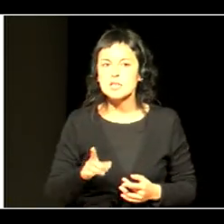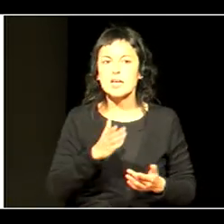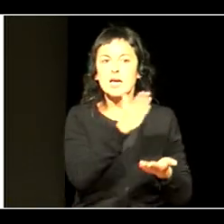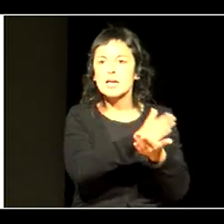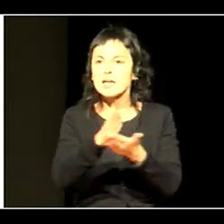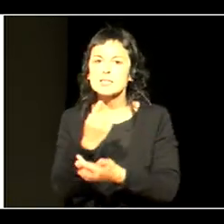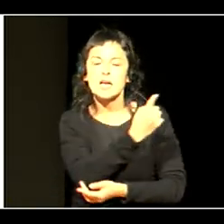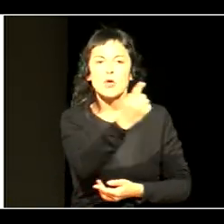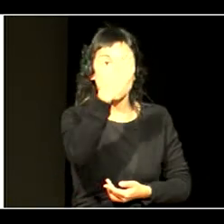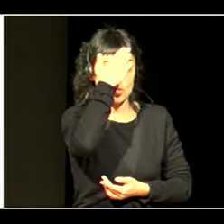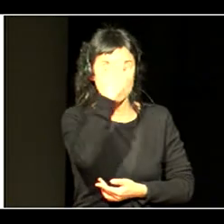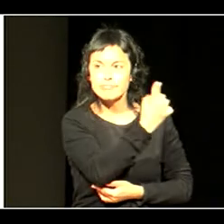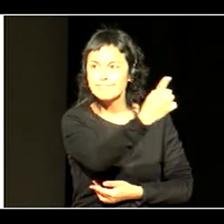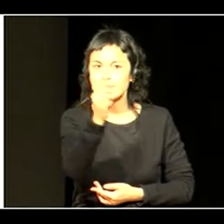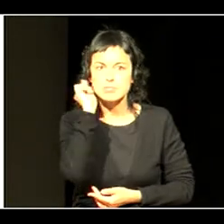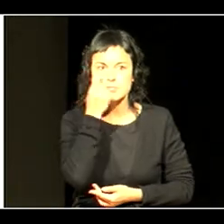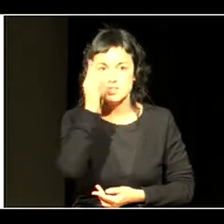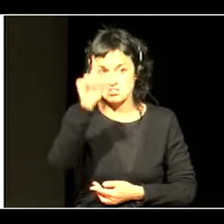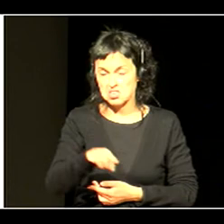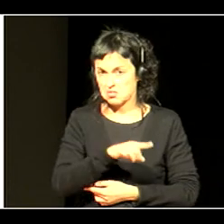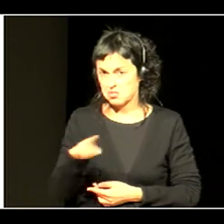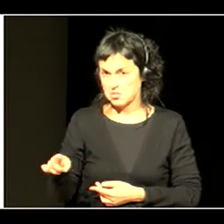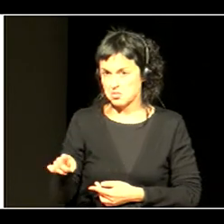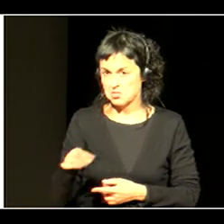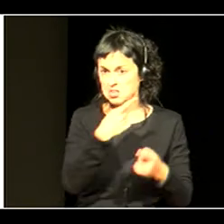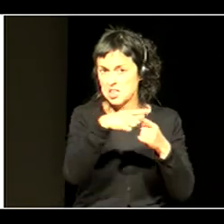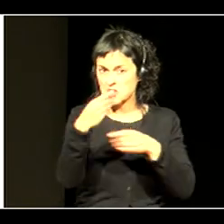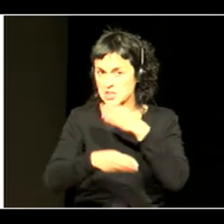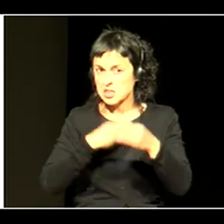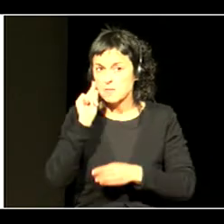ari denean ohartzen den egiten diren gauzetaz,